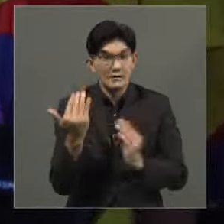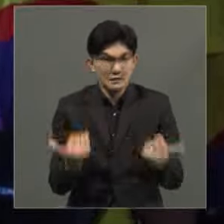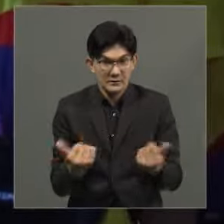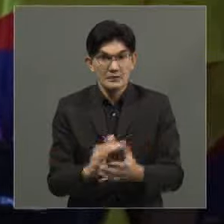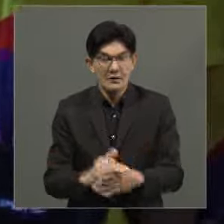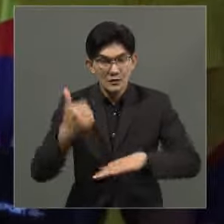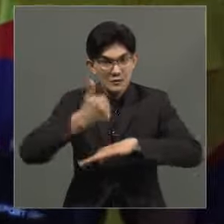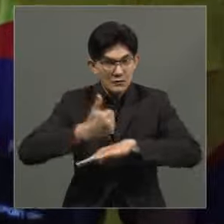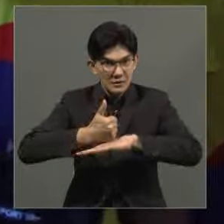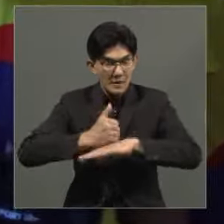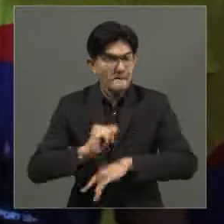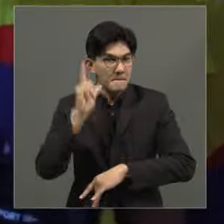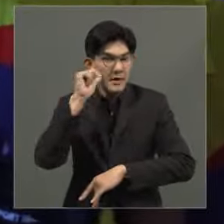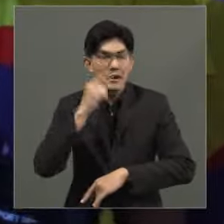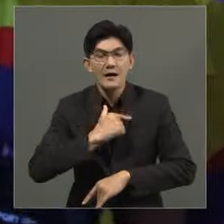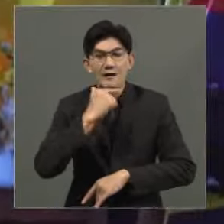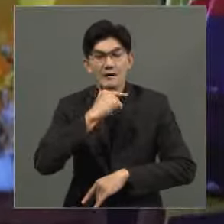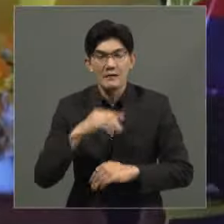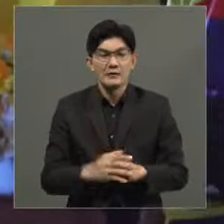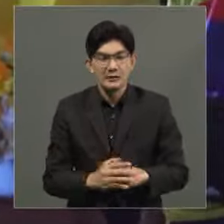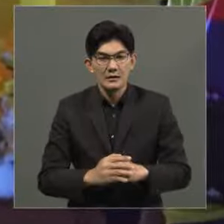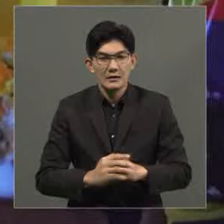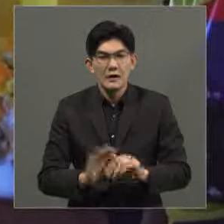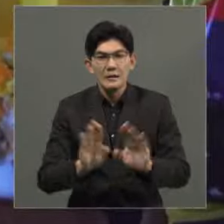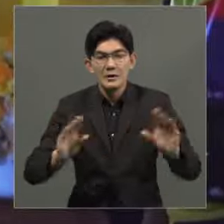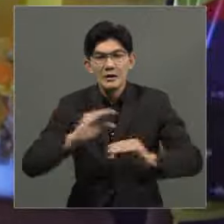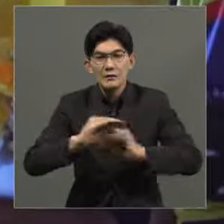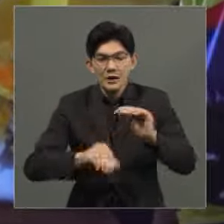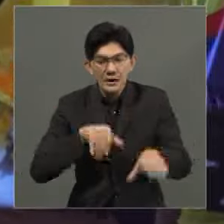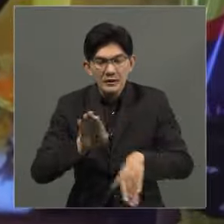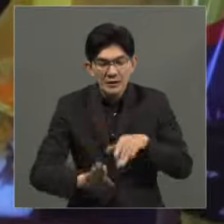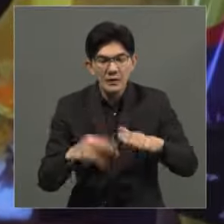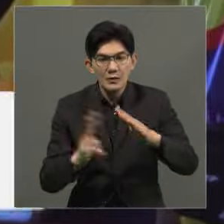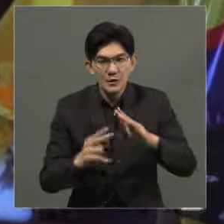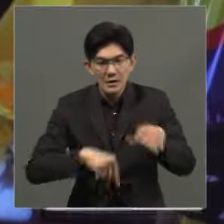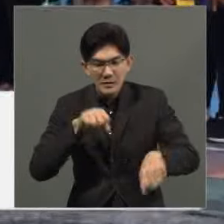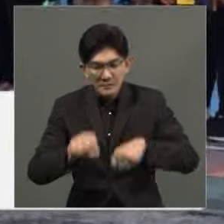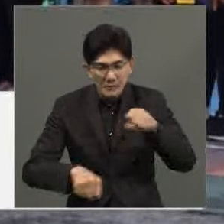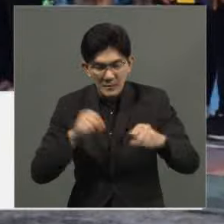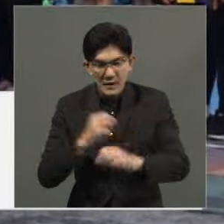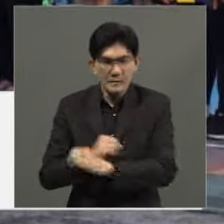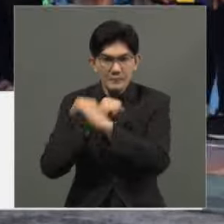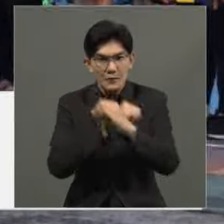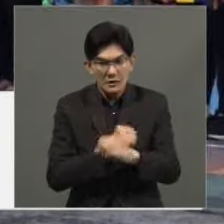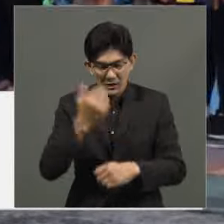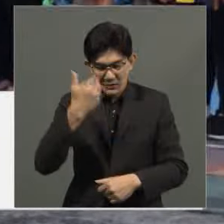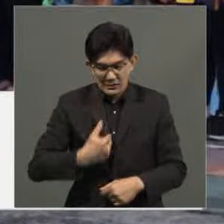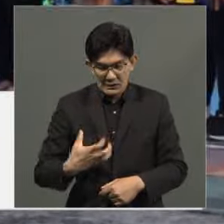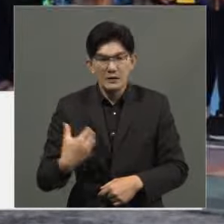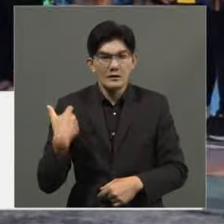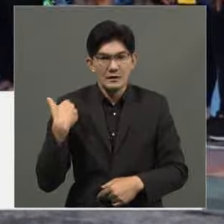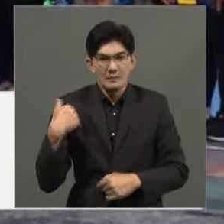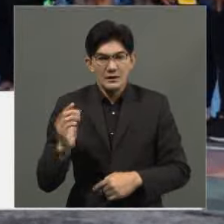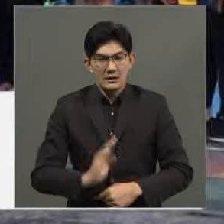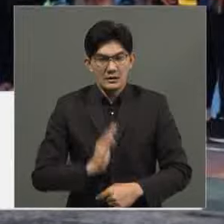พงษ์ชัยผู้ว่าราชการจังหวัดแม่ฮ่สรครับเปิดโครงการเดินวิ่งปั่นป้องกันอัมพาตครั้งที่ 10เฉลิมพระเกียรติพระบาทสมเด็จพระ